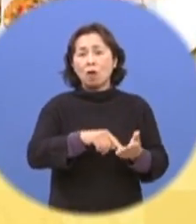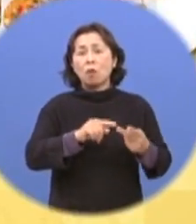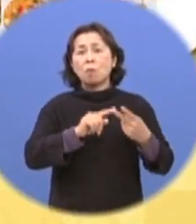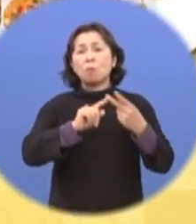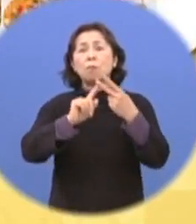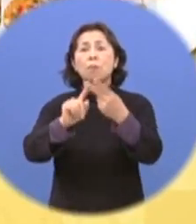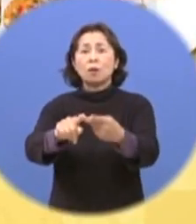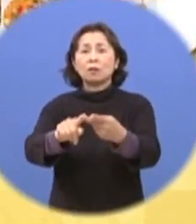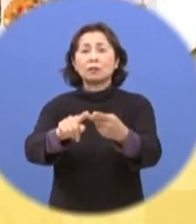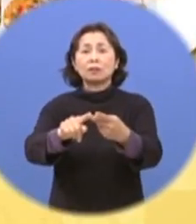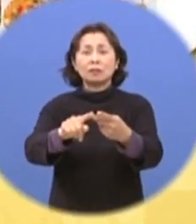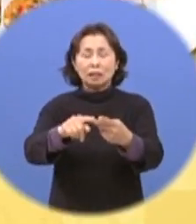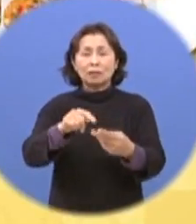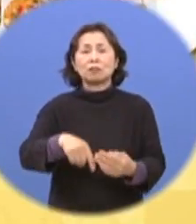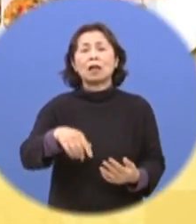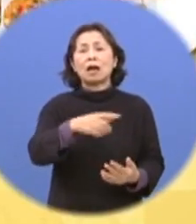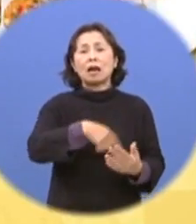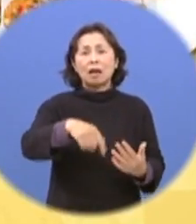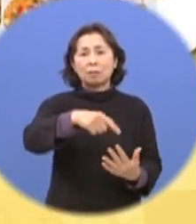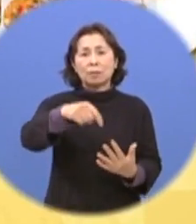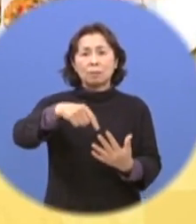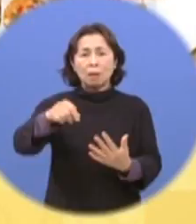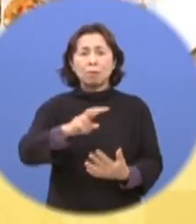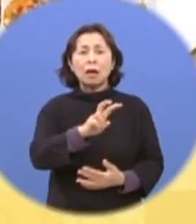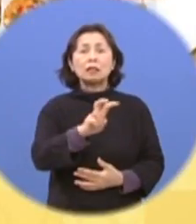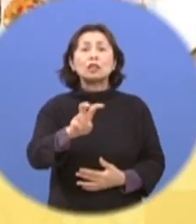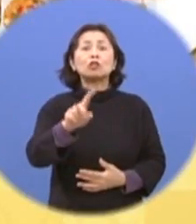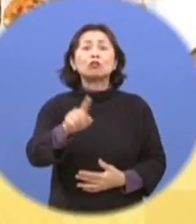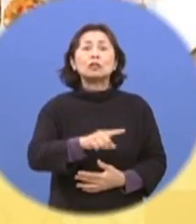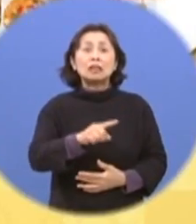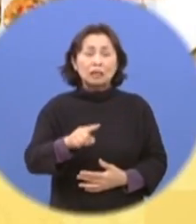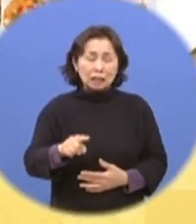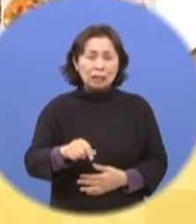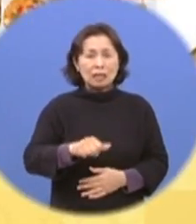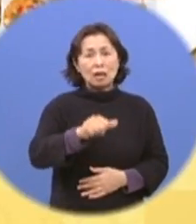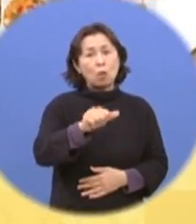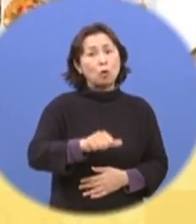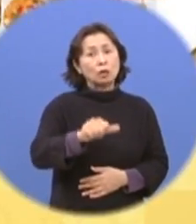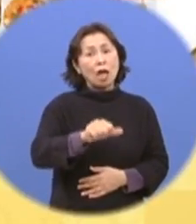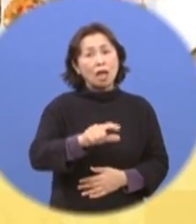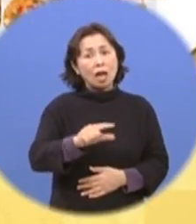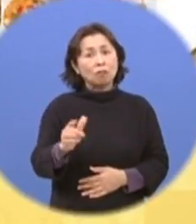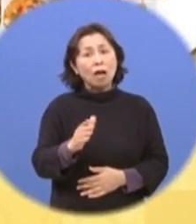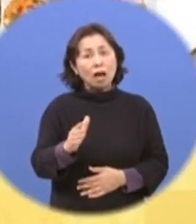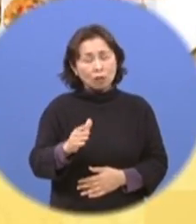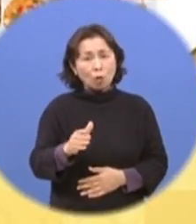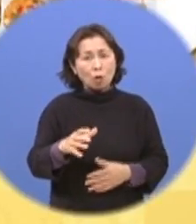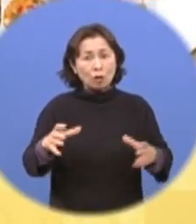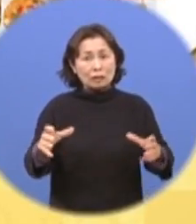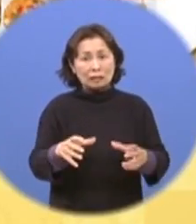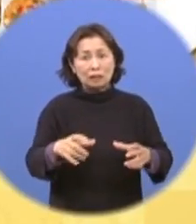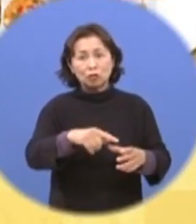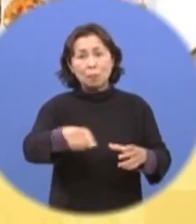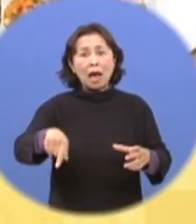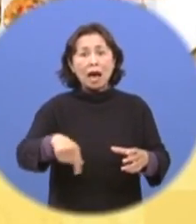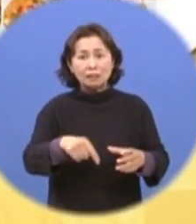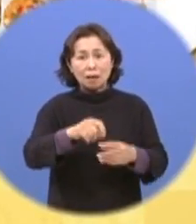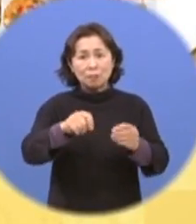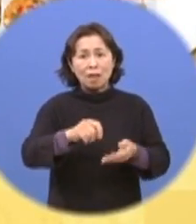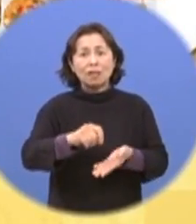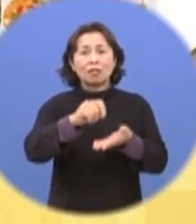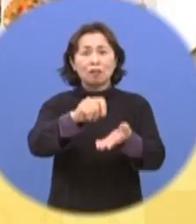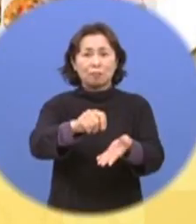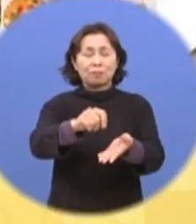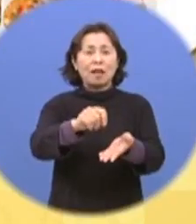20人に5000円相当のジビエ詰め合わせをプレゼントします是非この機会に